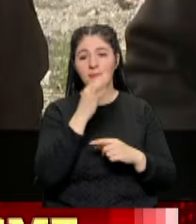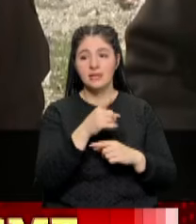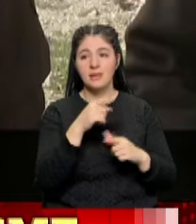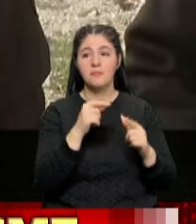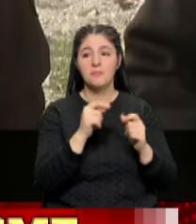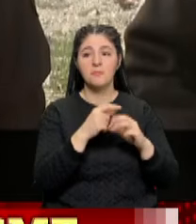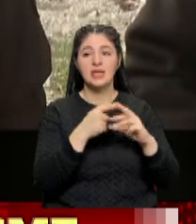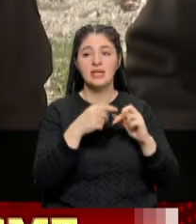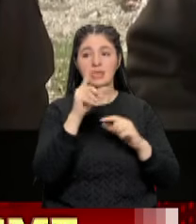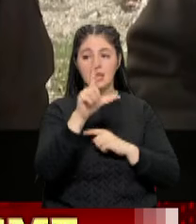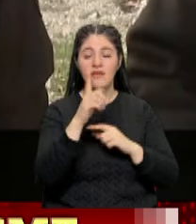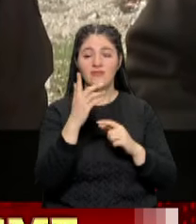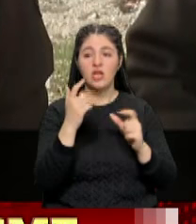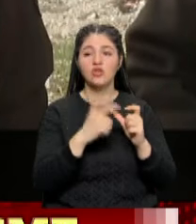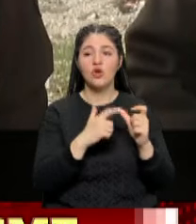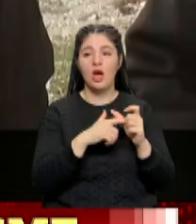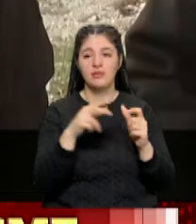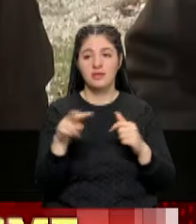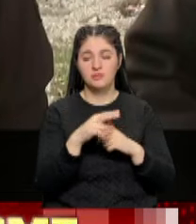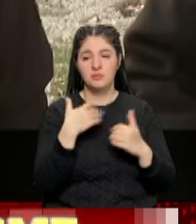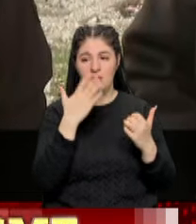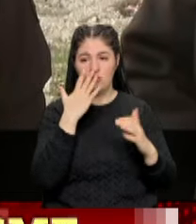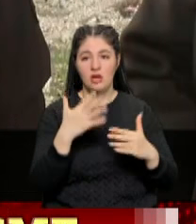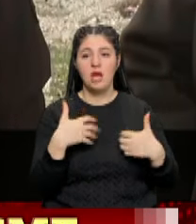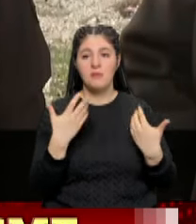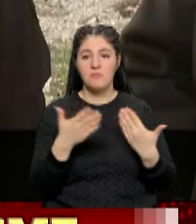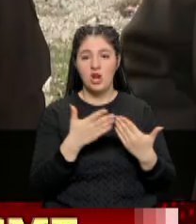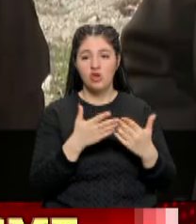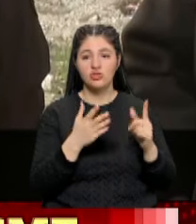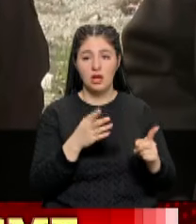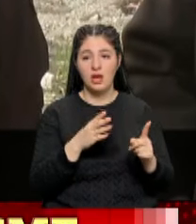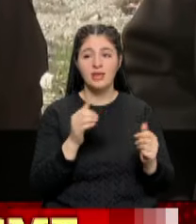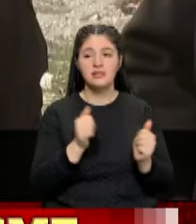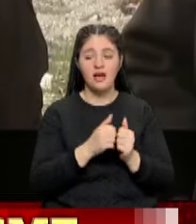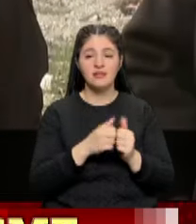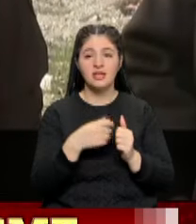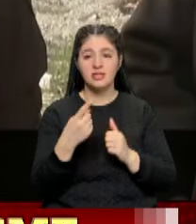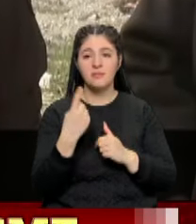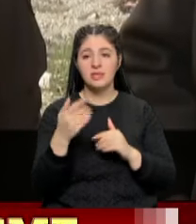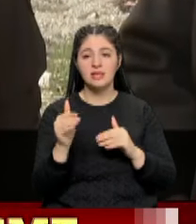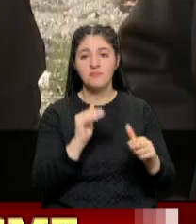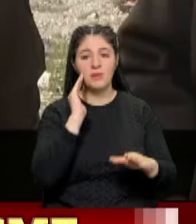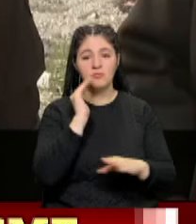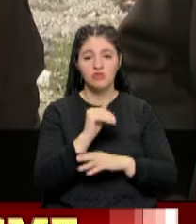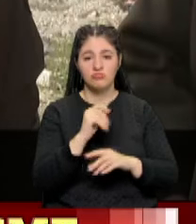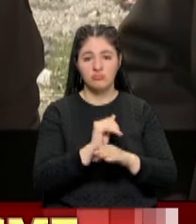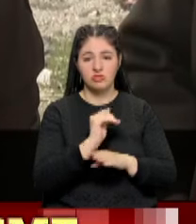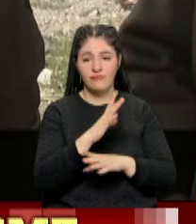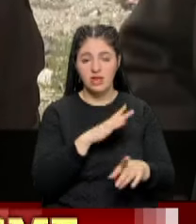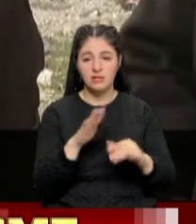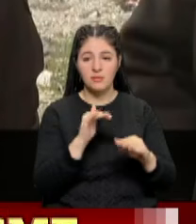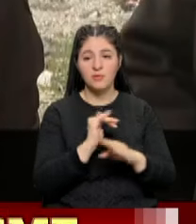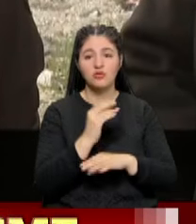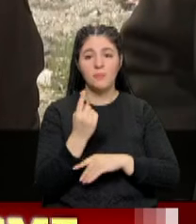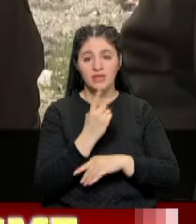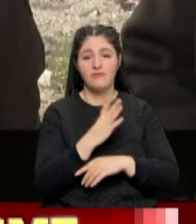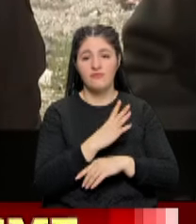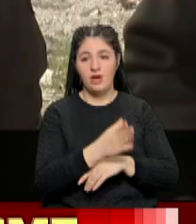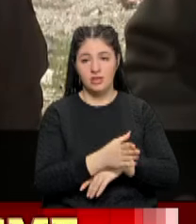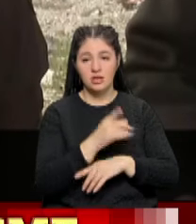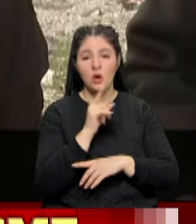Beril Ötkan ve Gökhan Arıkan bizleri bekliyor Kahramanmaraş'ta. Yanlarında bir depremzede ve depremi yaşayanlardan